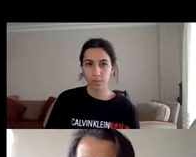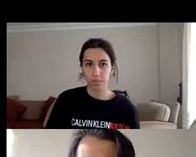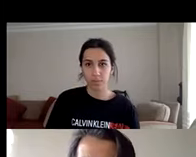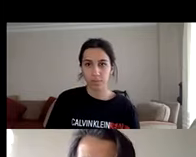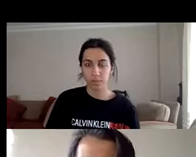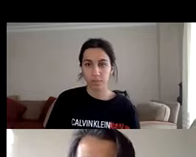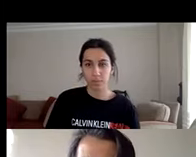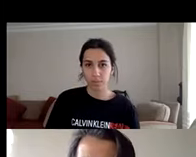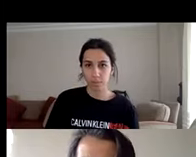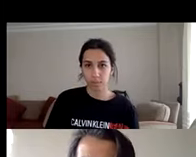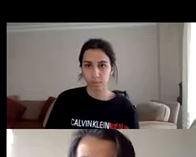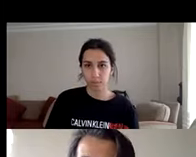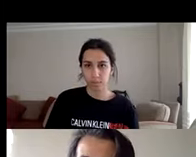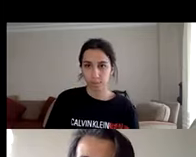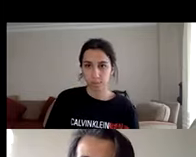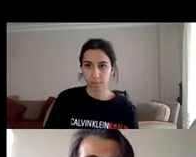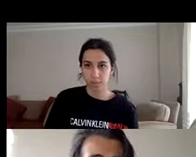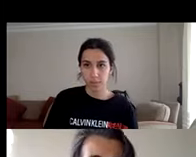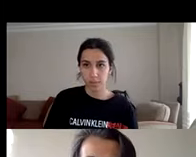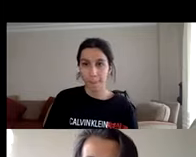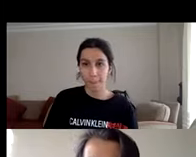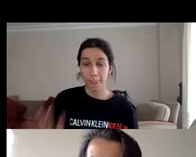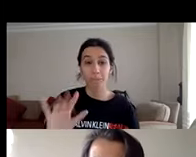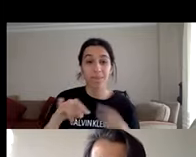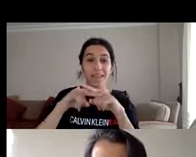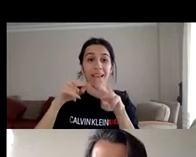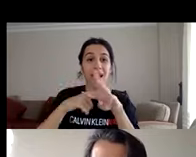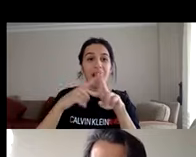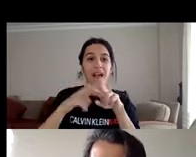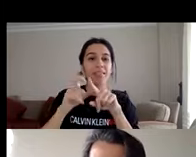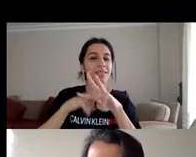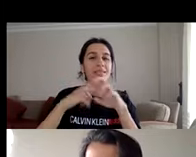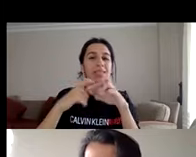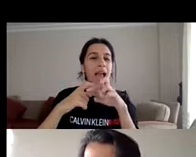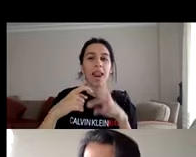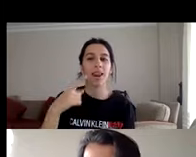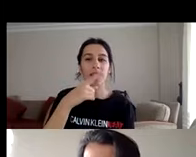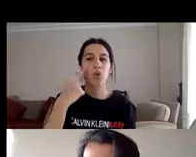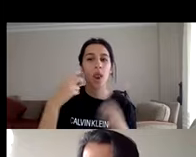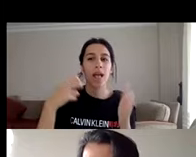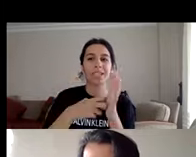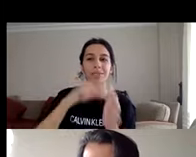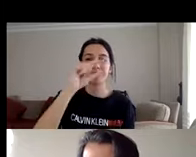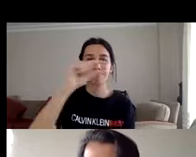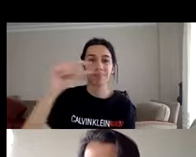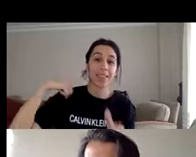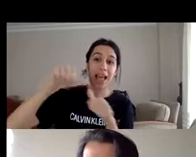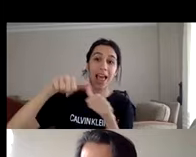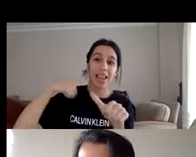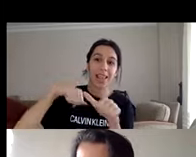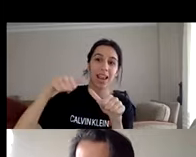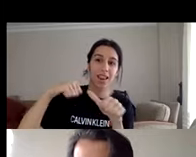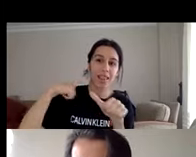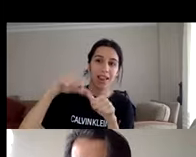taleple bunu yönlendirmiyorsanız. Ama header dediğimiz her sayfada web sitesinde yukarıda yer alan, tekrar eden ana